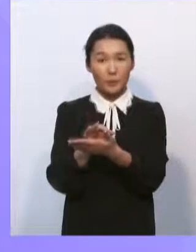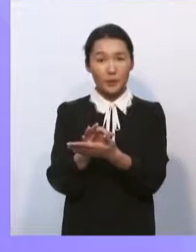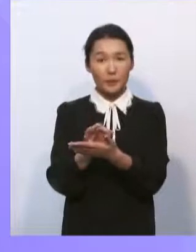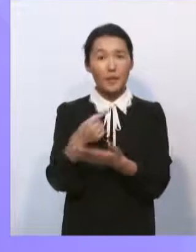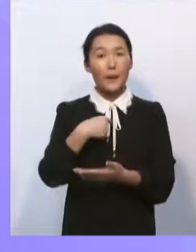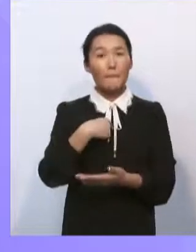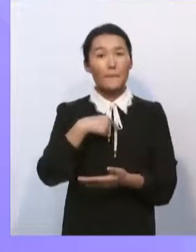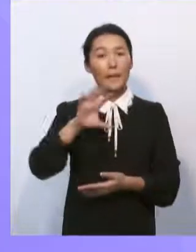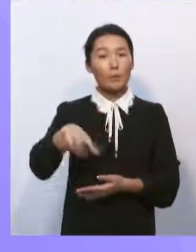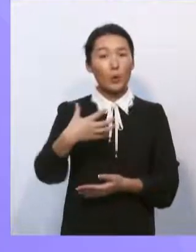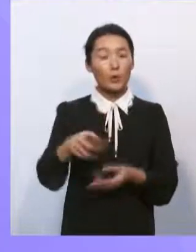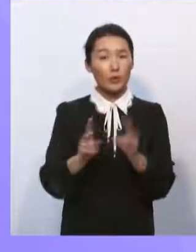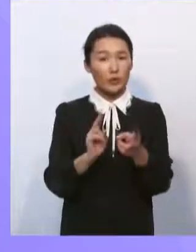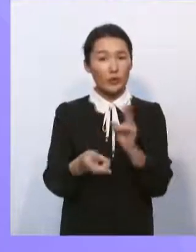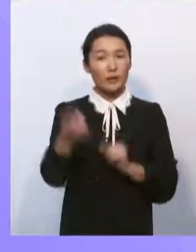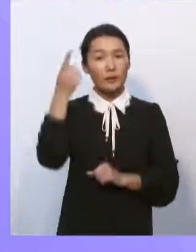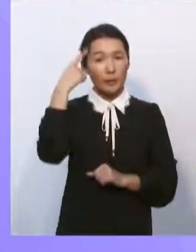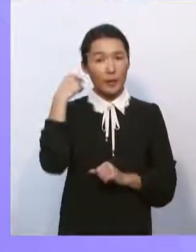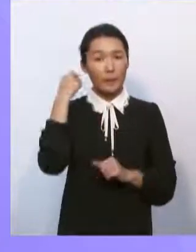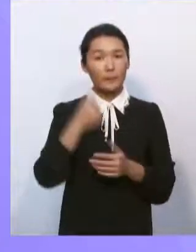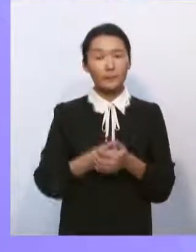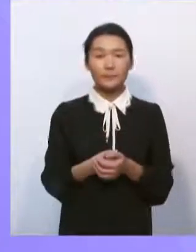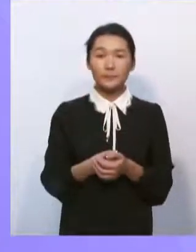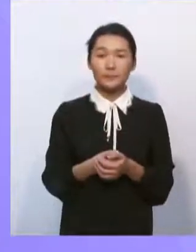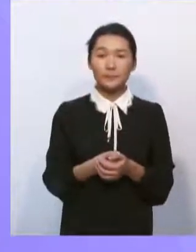борсок жасаганды билем.